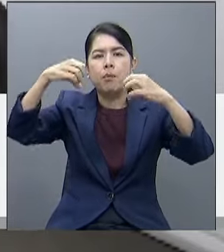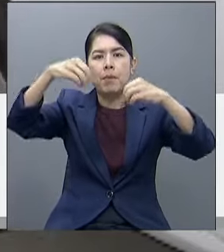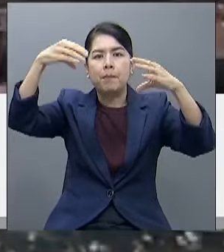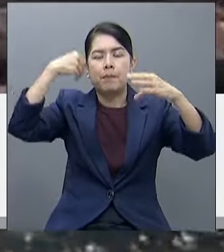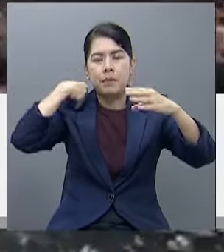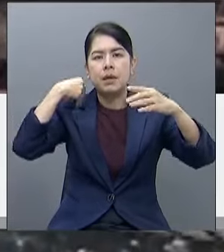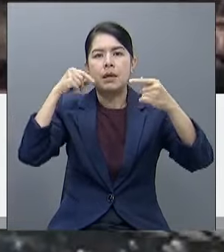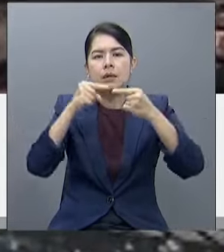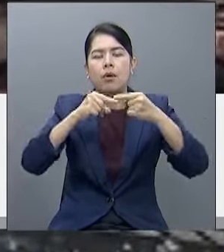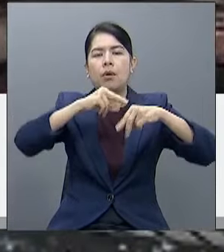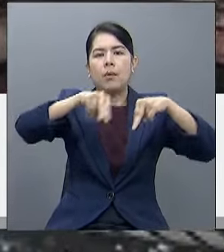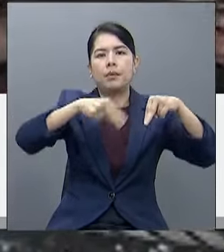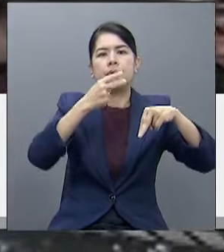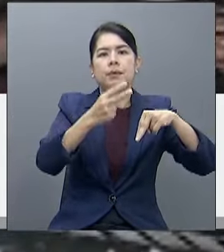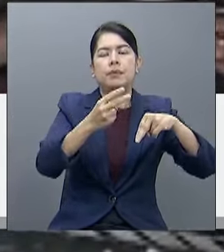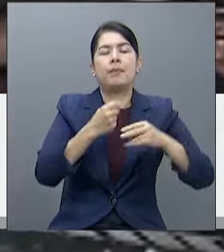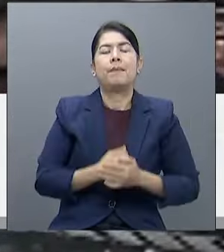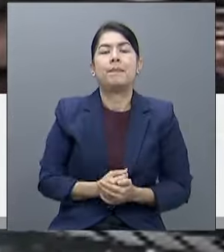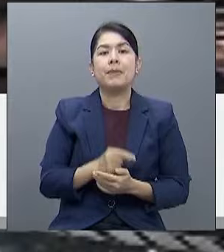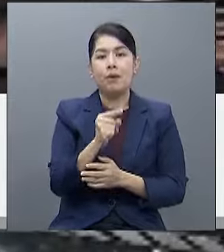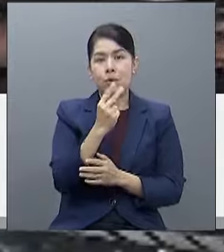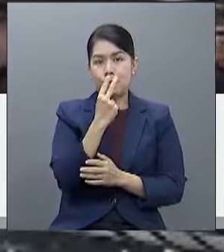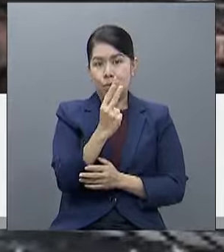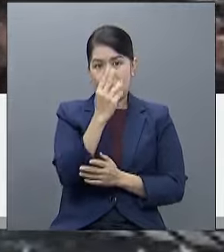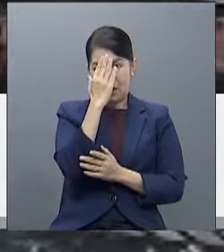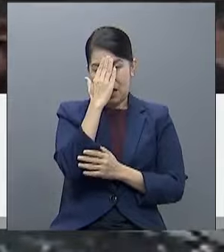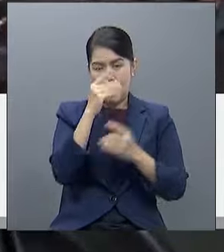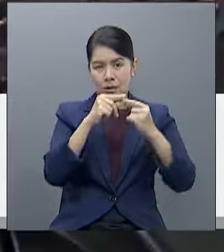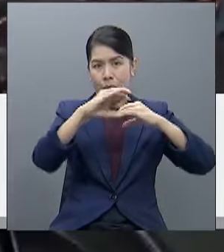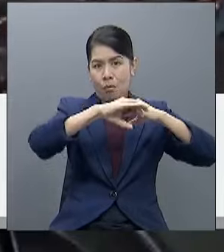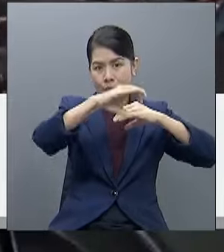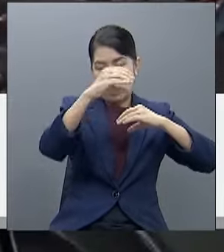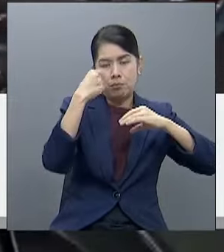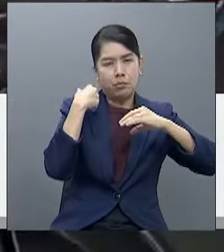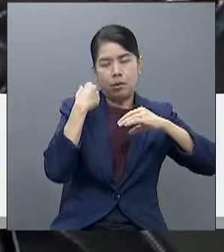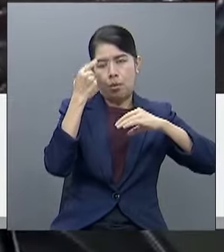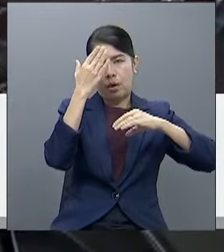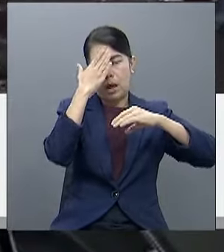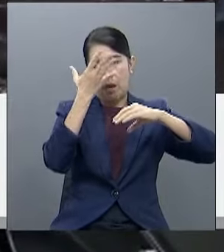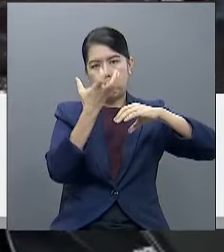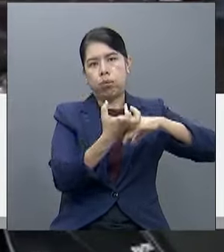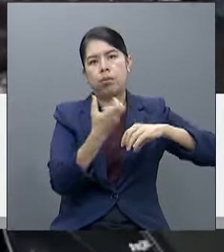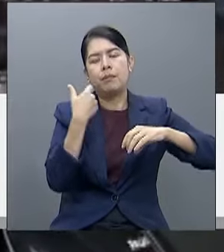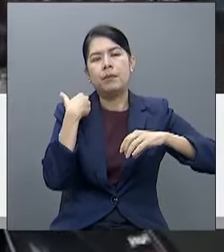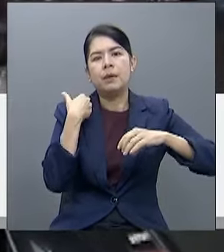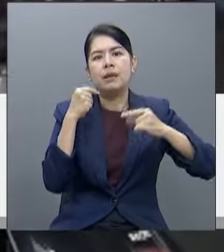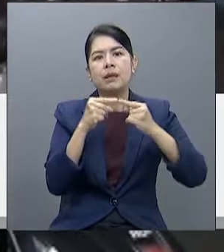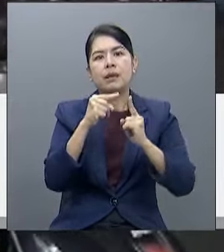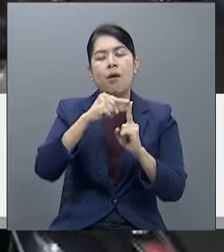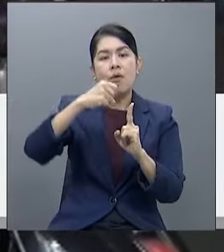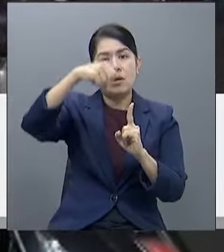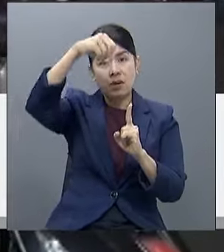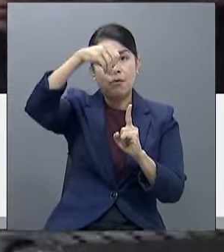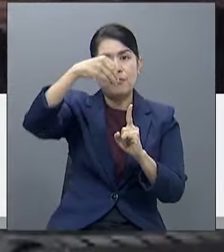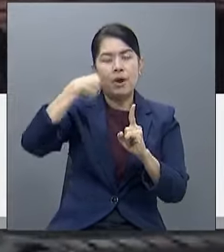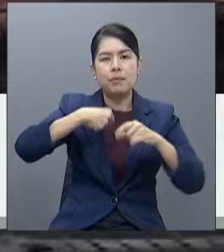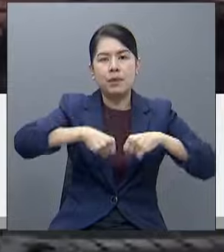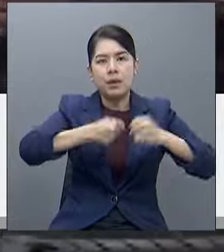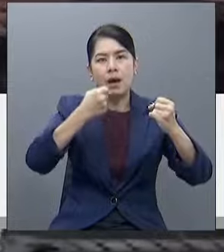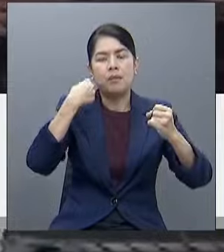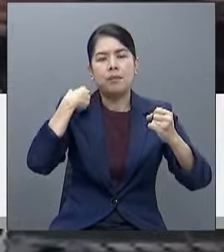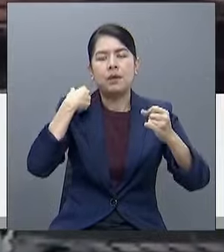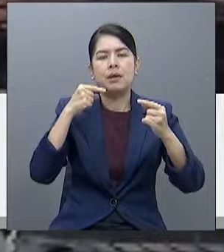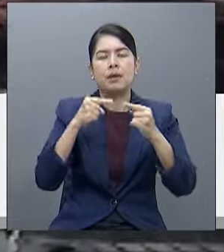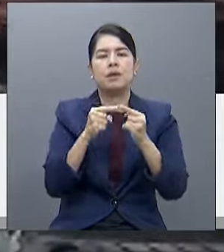ไปตรวจสอบนะคะด้านหน้าตัวรถบัสเนี่ยพังเสียหายค่อนข้างมากค่ะเสาไฟฟ้าหักโค่นไปจนถึง7ต้น